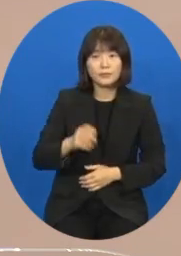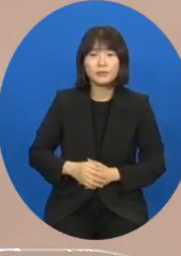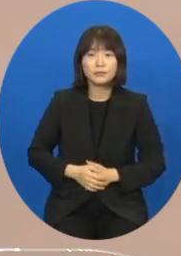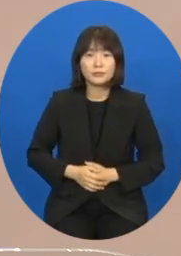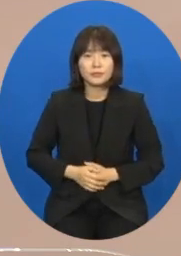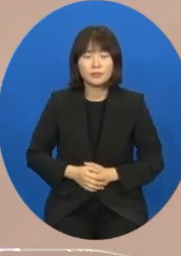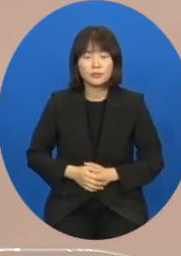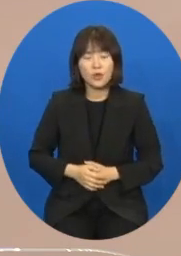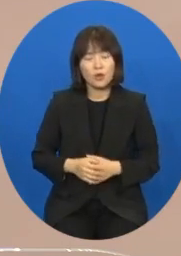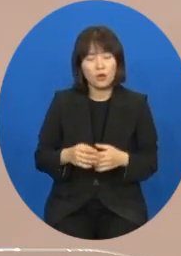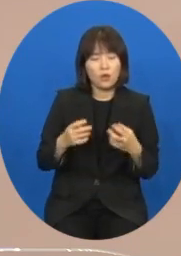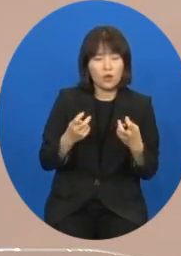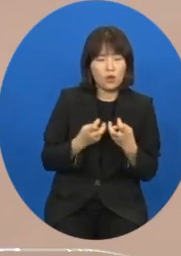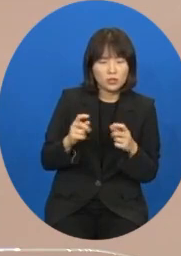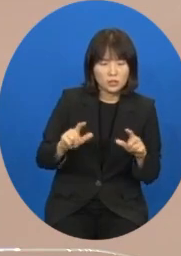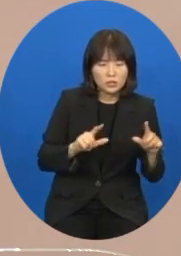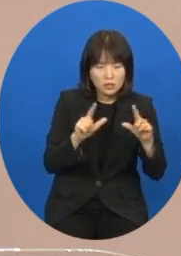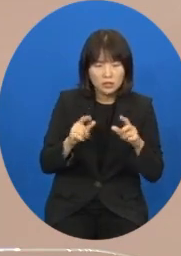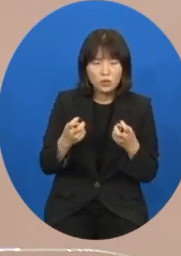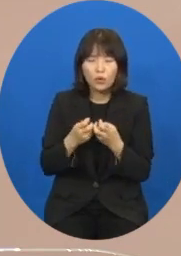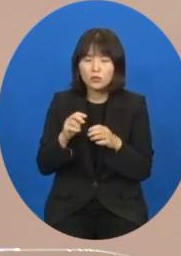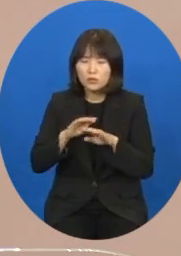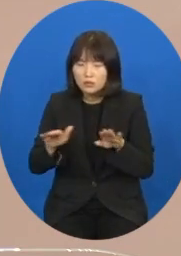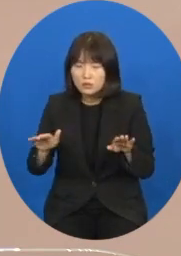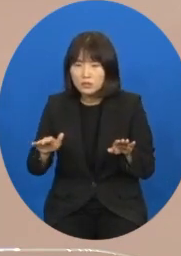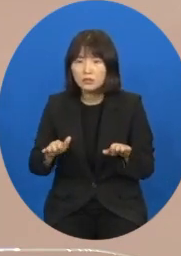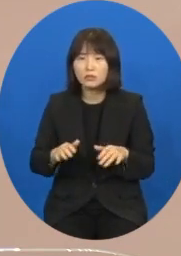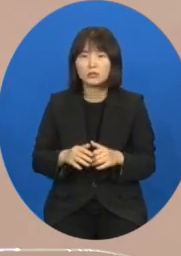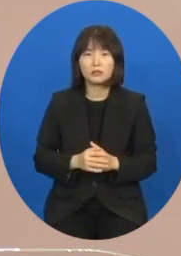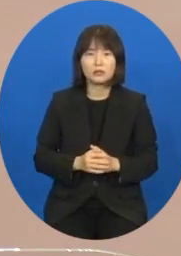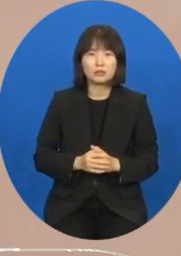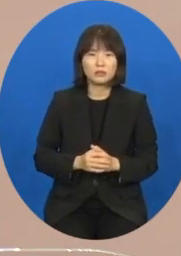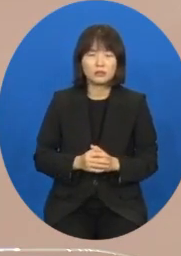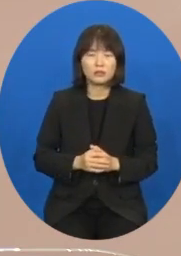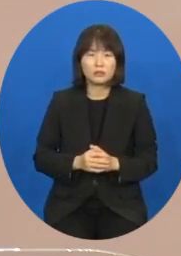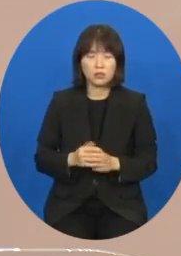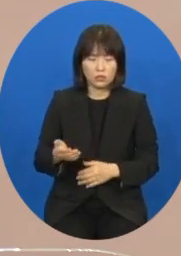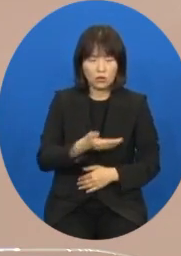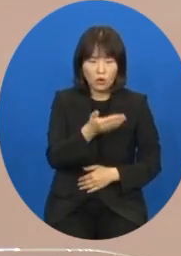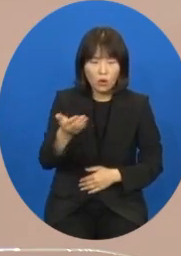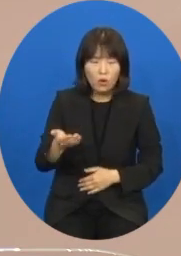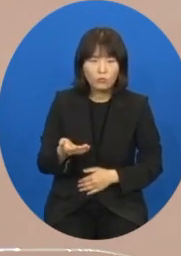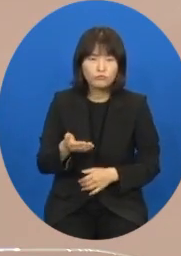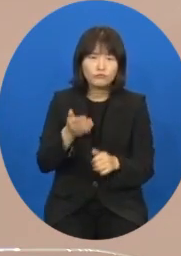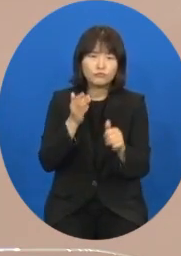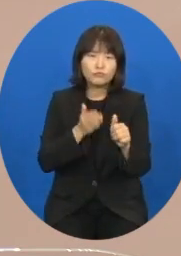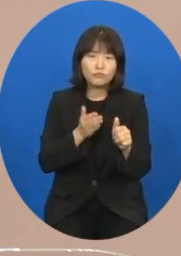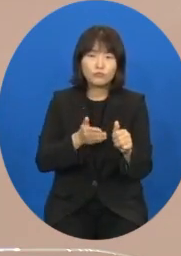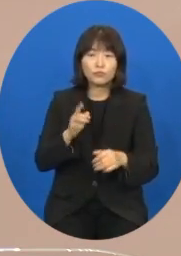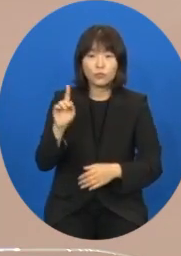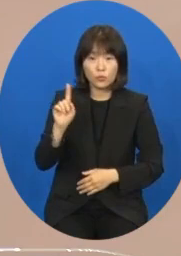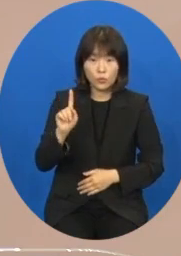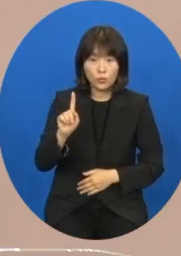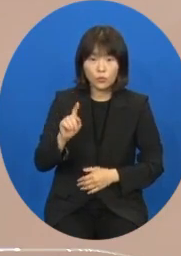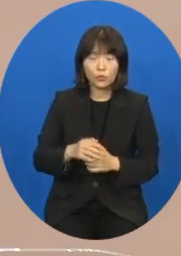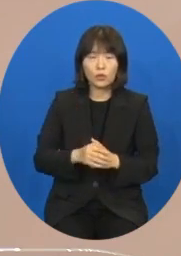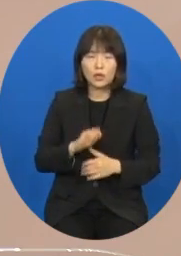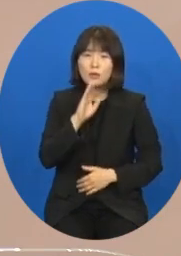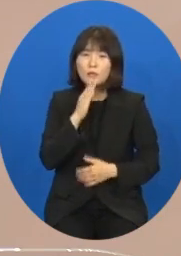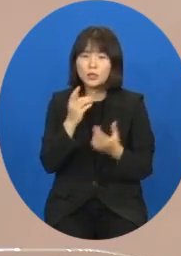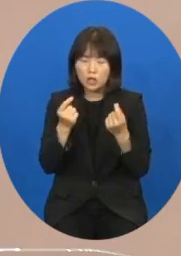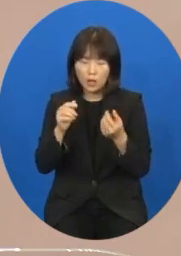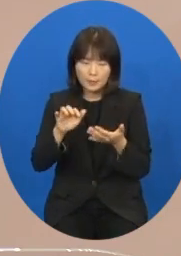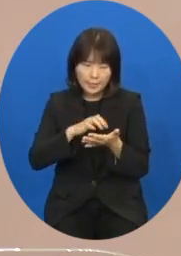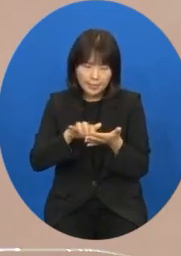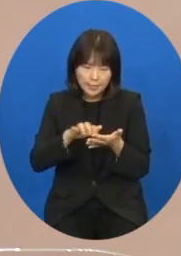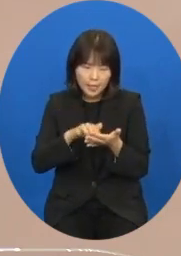이거 도대체 어떻게 살아야지? 이거 어떻게 해결해야지? 근데 여러분에게 요구되는 것은요, 빌립처럼